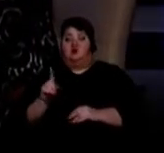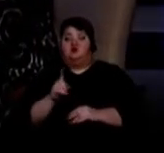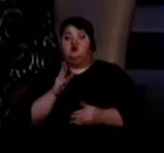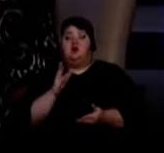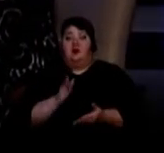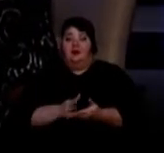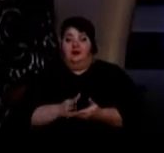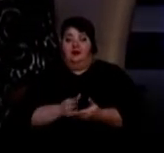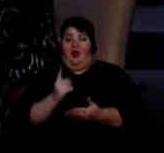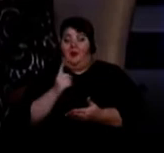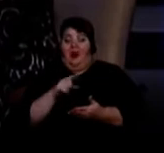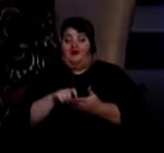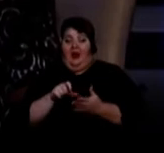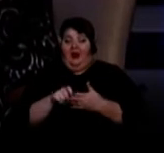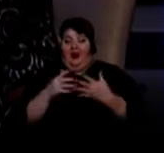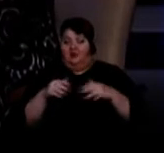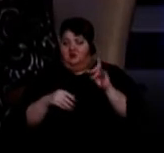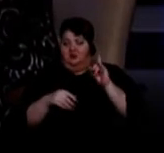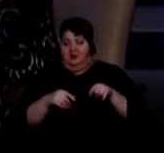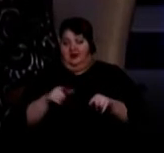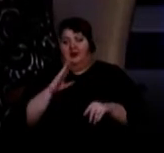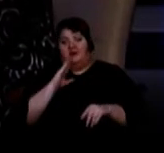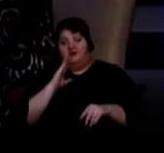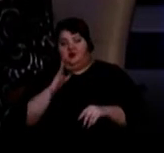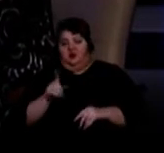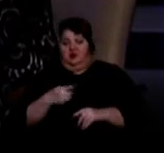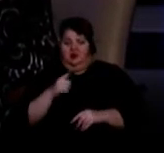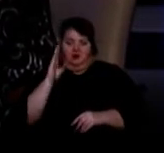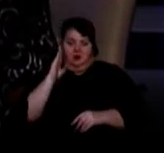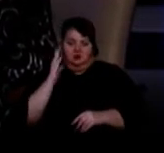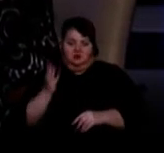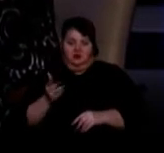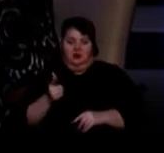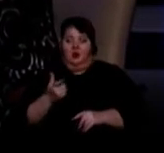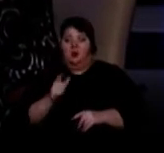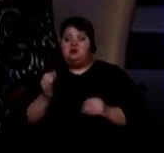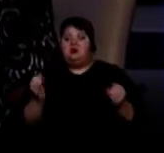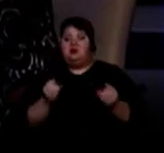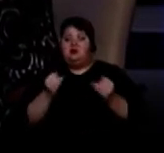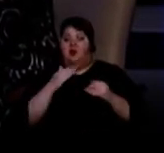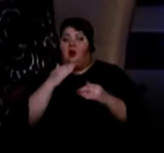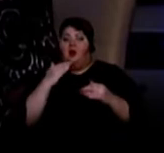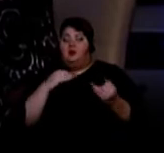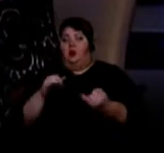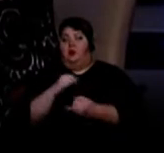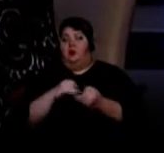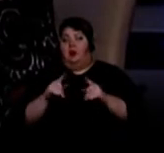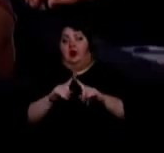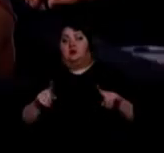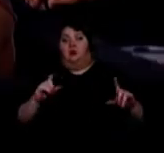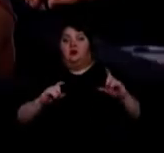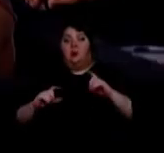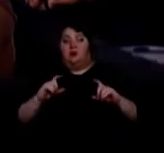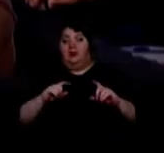то есть самые первые клеточки уже известны, это будет мальчик или девочка. И очень интересно, многим еще говорим, особенно студенты